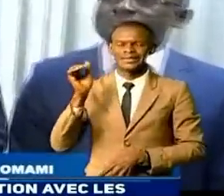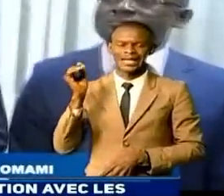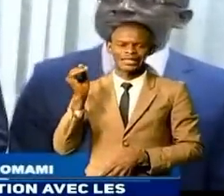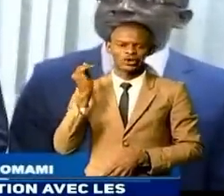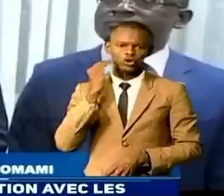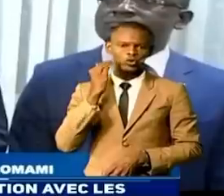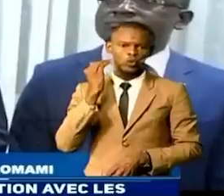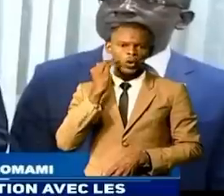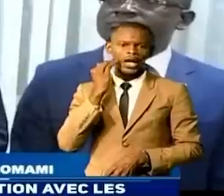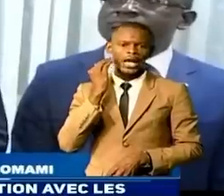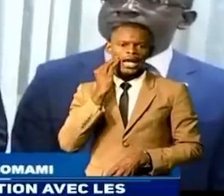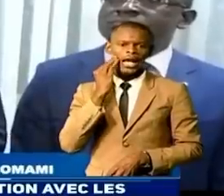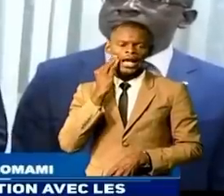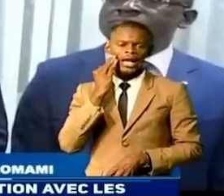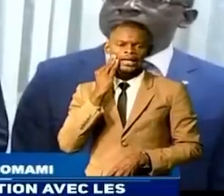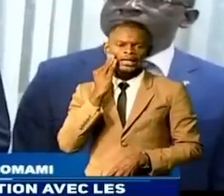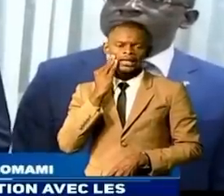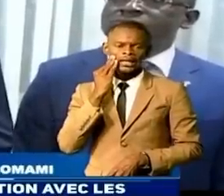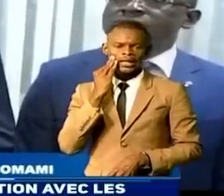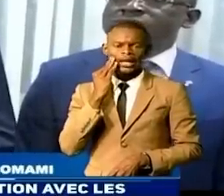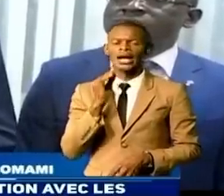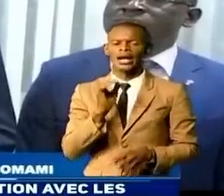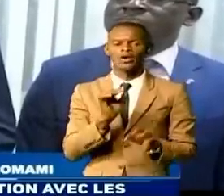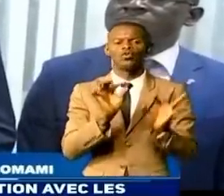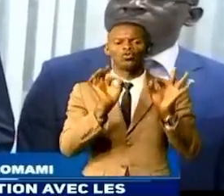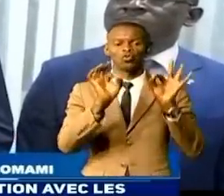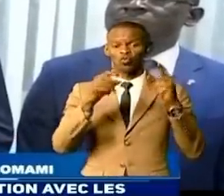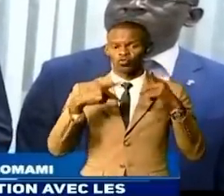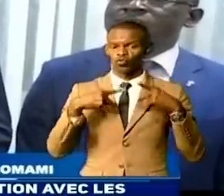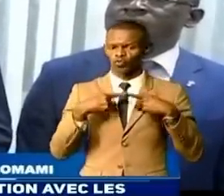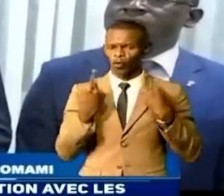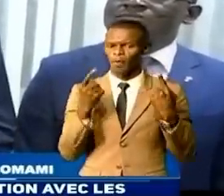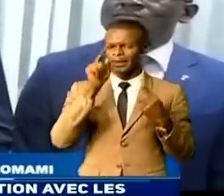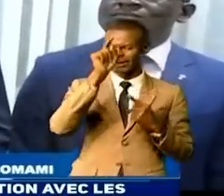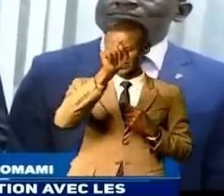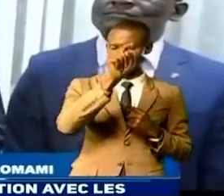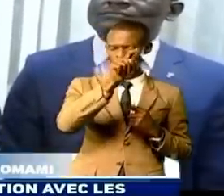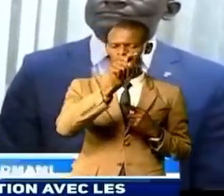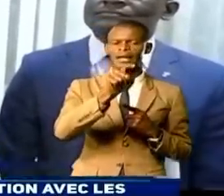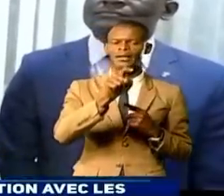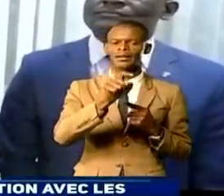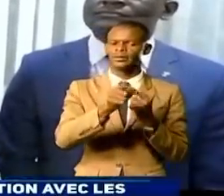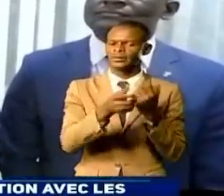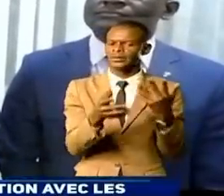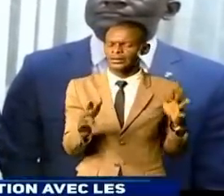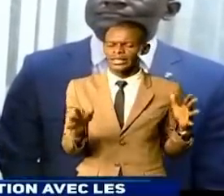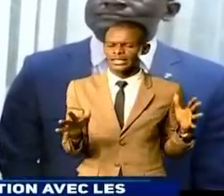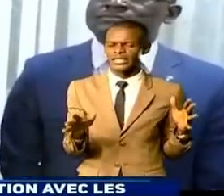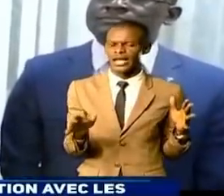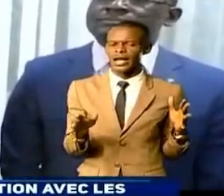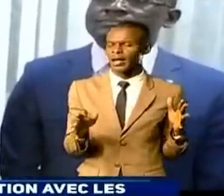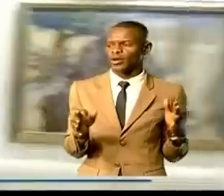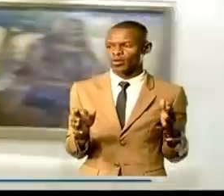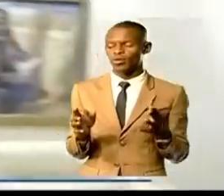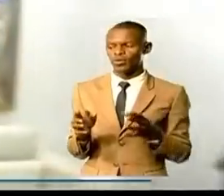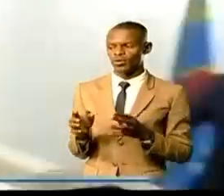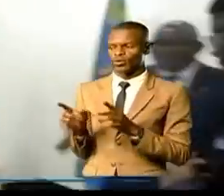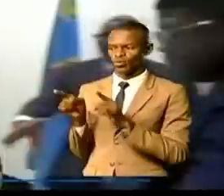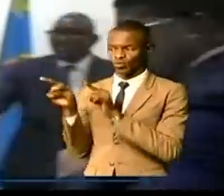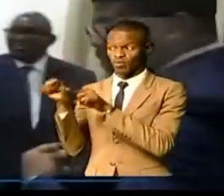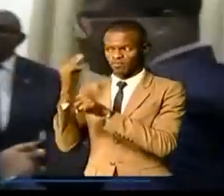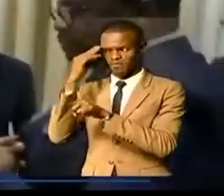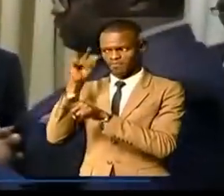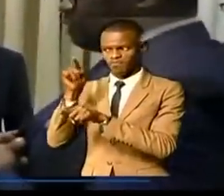Il fallait qu'on informe le Premier ministre pour qu'il le sache officiellement. Dans un